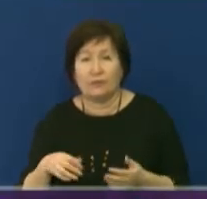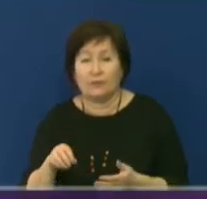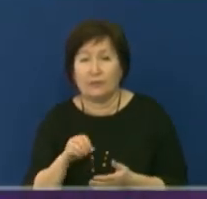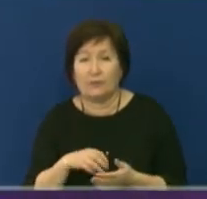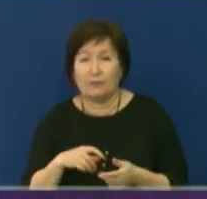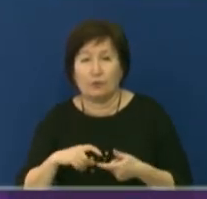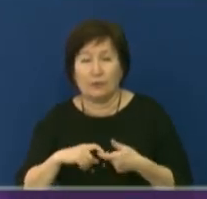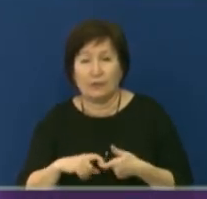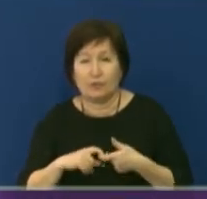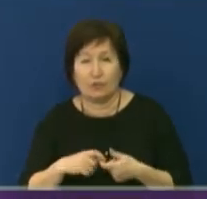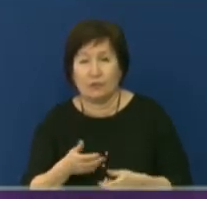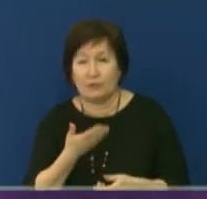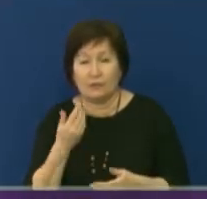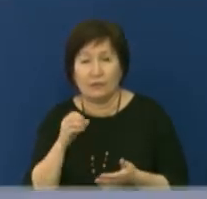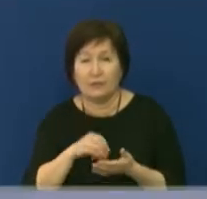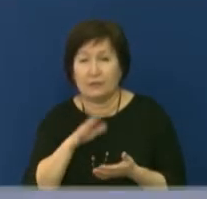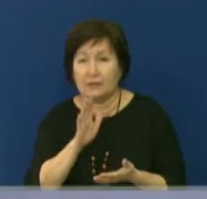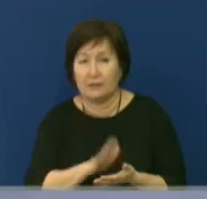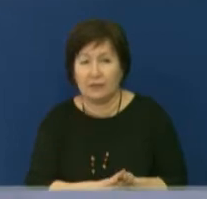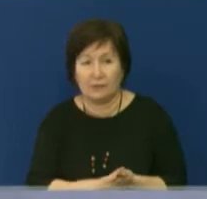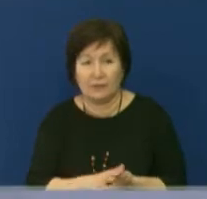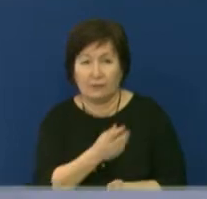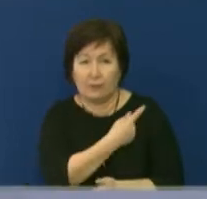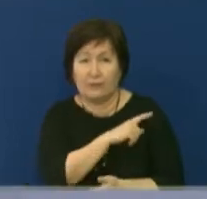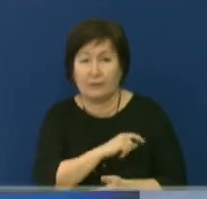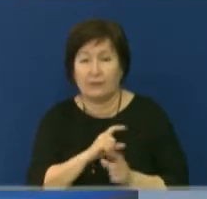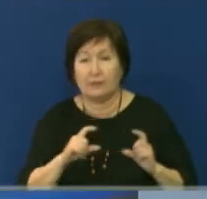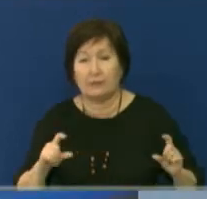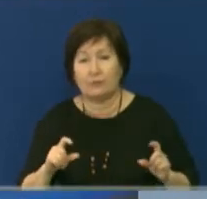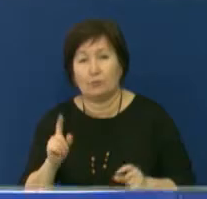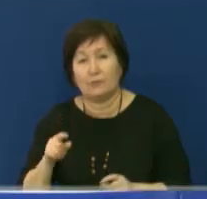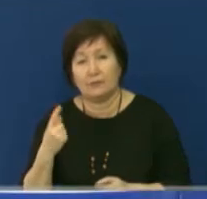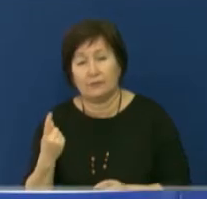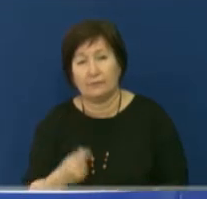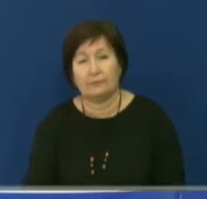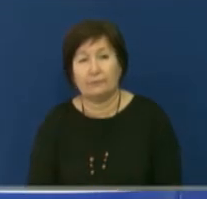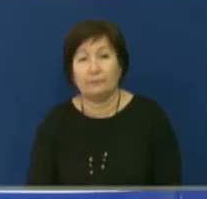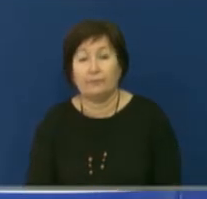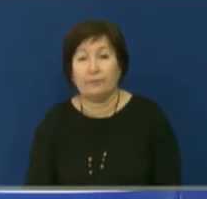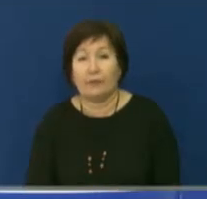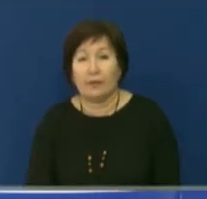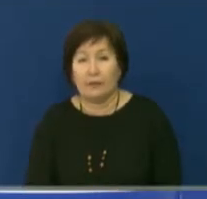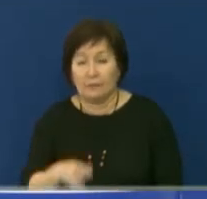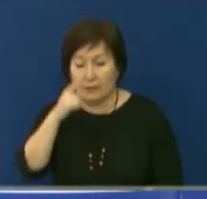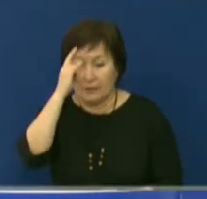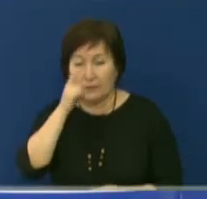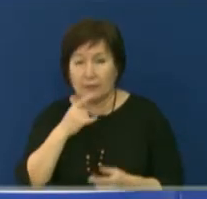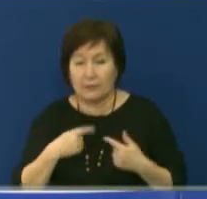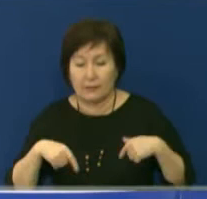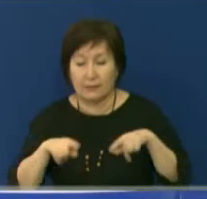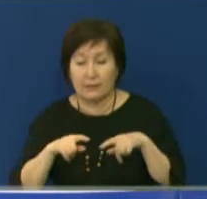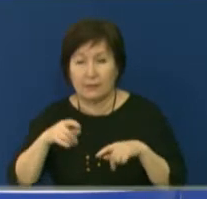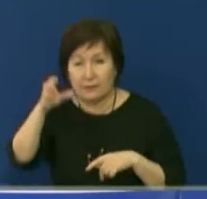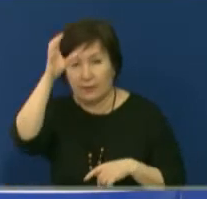заражения COVID-19. Талшын Шакыртхан, Аяулым Бакыткызы, телеканал «Семей». В казахстанских организациях